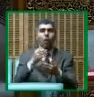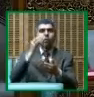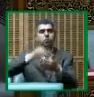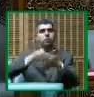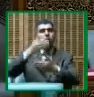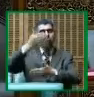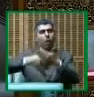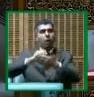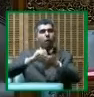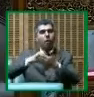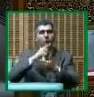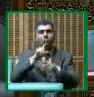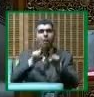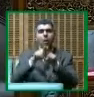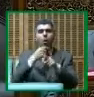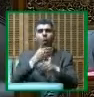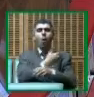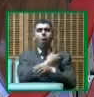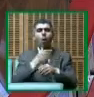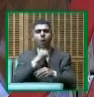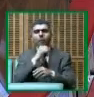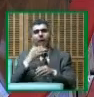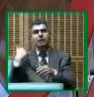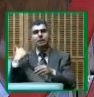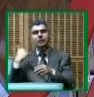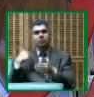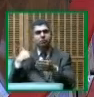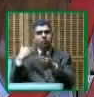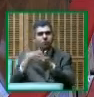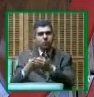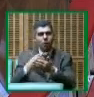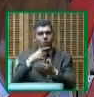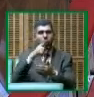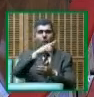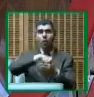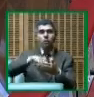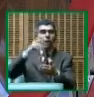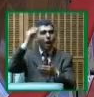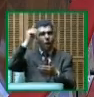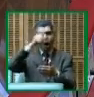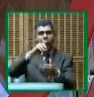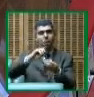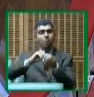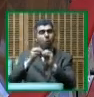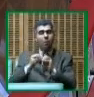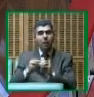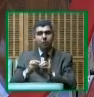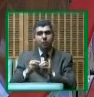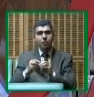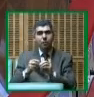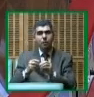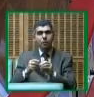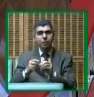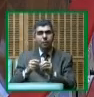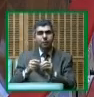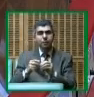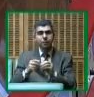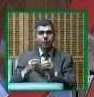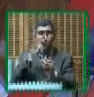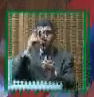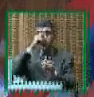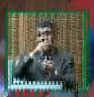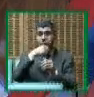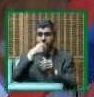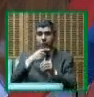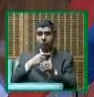وهذا الشيء كله سابق لا لهذه الحكومه ولا ربما حتى الحكومه السابقه، فهذا ماساه لا داعي للمزايده في شانه،